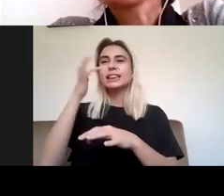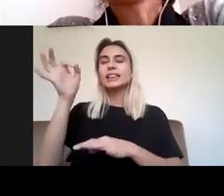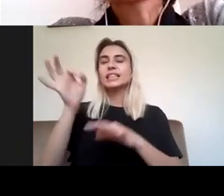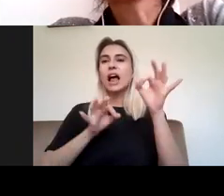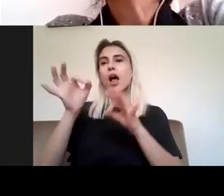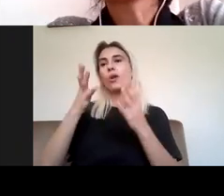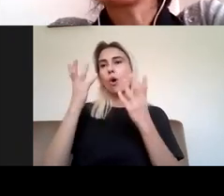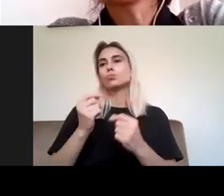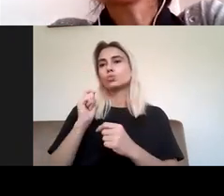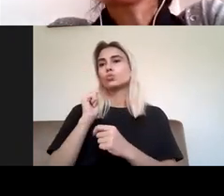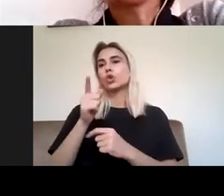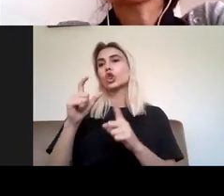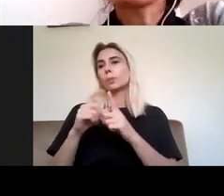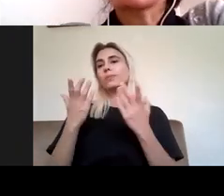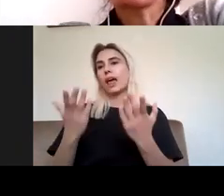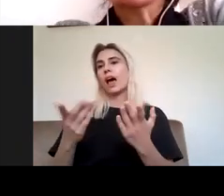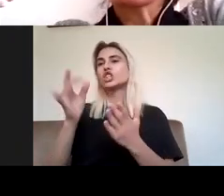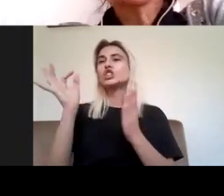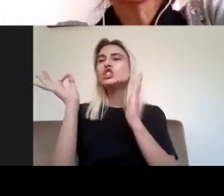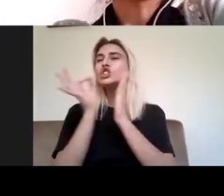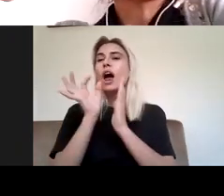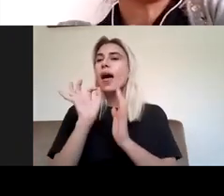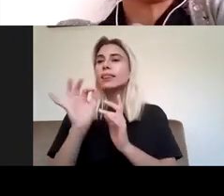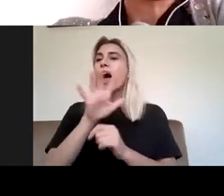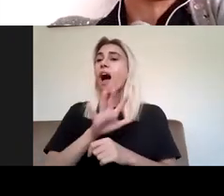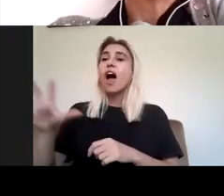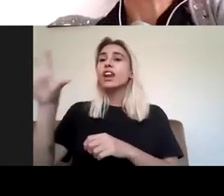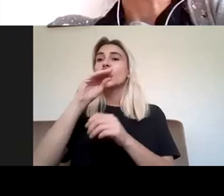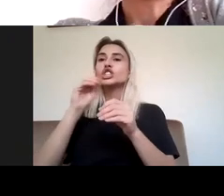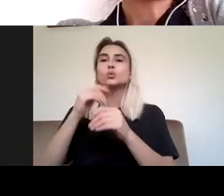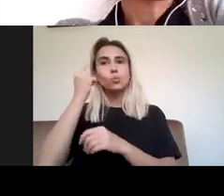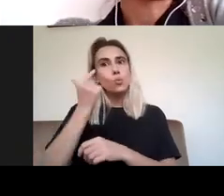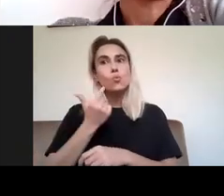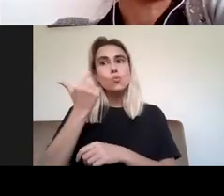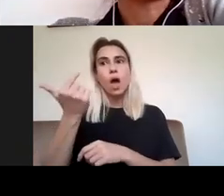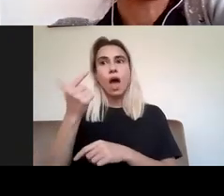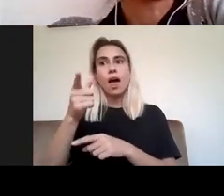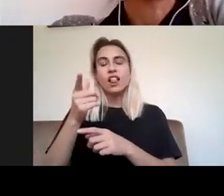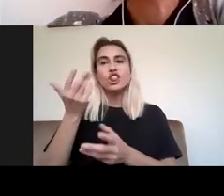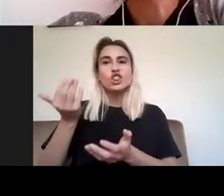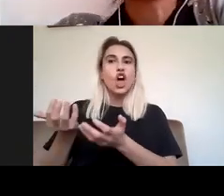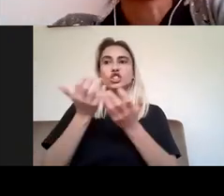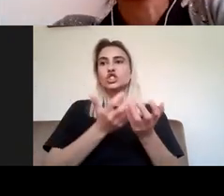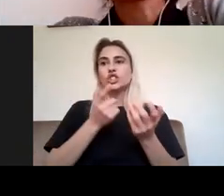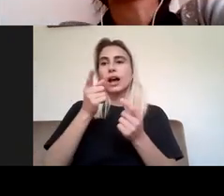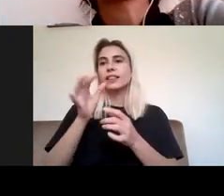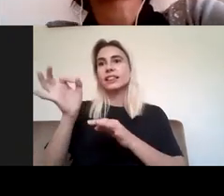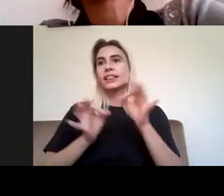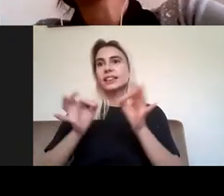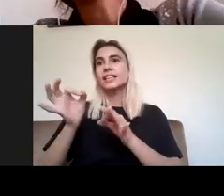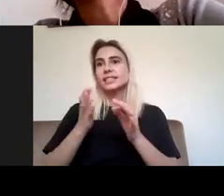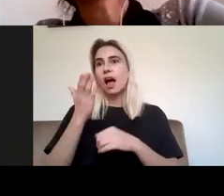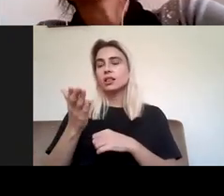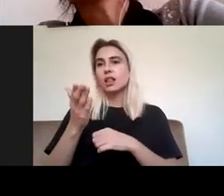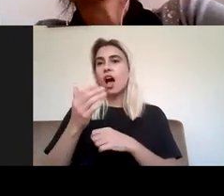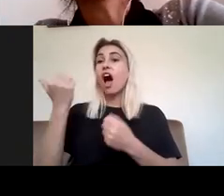durumda. İşaretlemeler aslında herkes için uyarıcı niteliğini taşıyacak şekilde zaten dizayn ediliyor. Özellikle